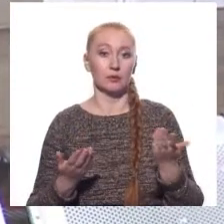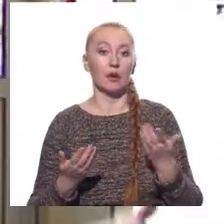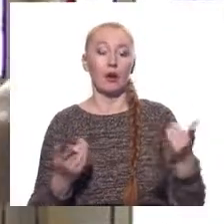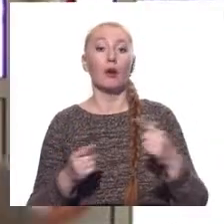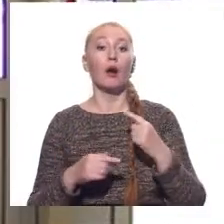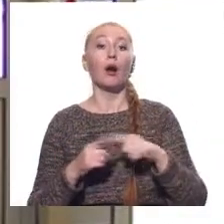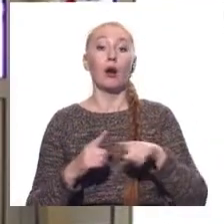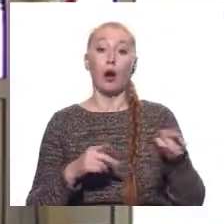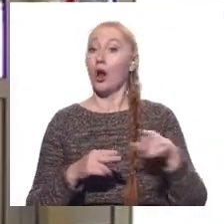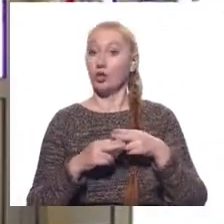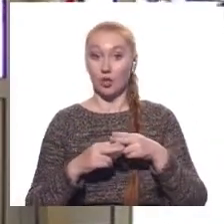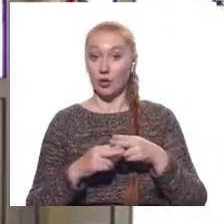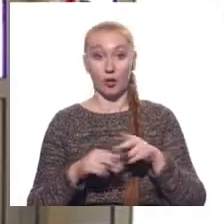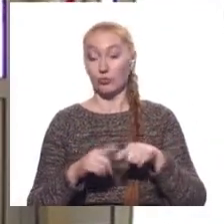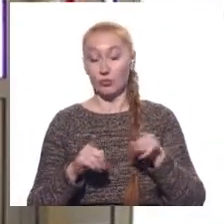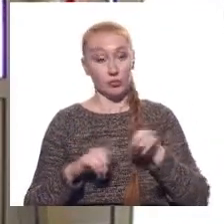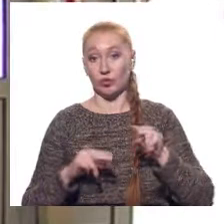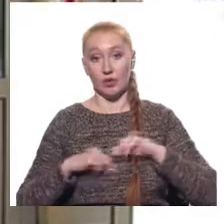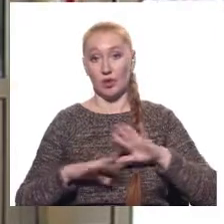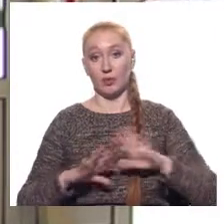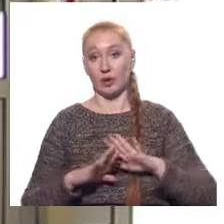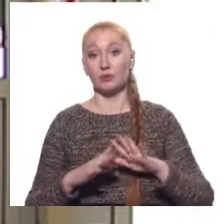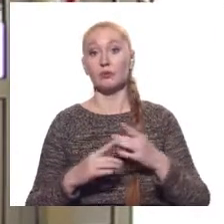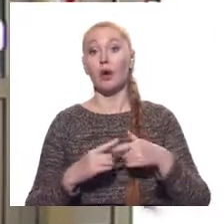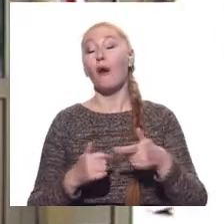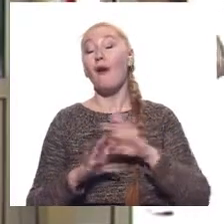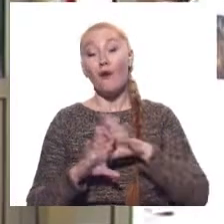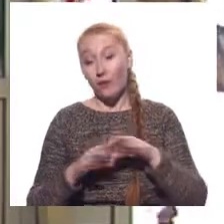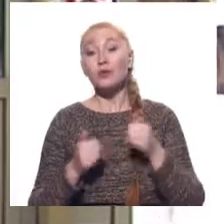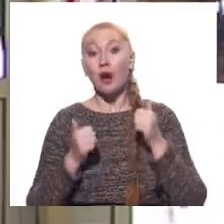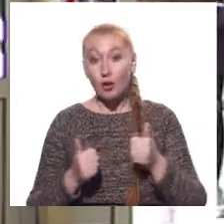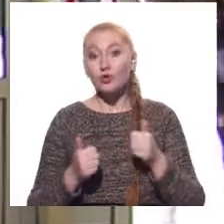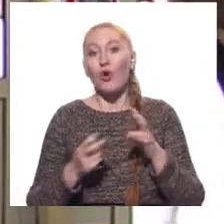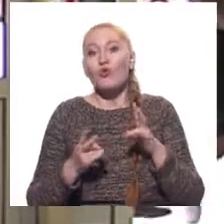як? ЖД теж не працює. Тому вроді гарно, але ще